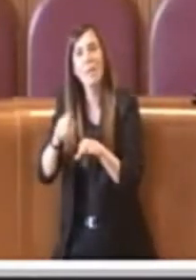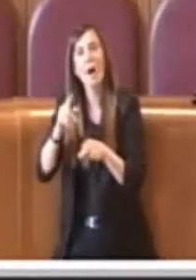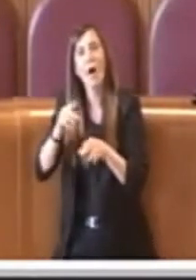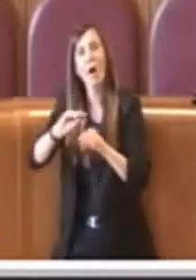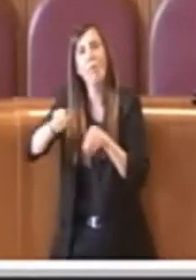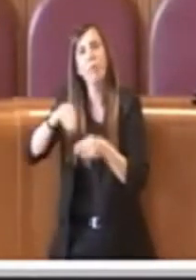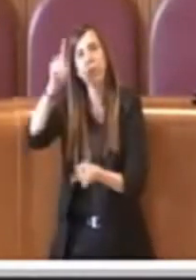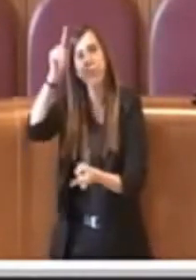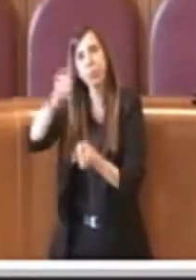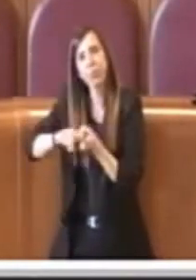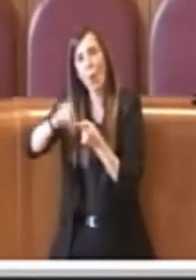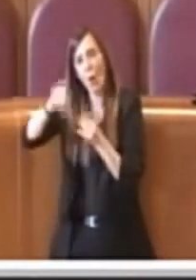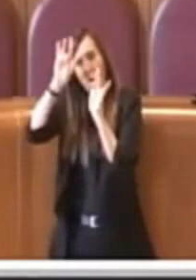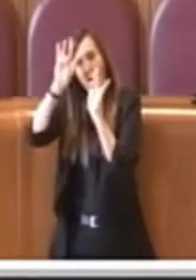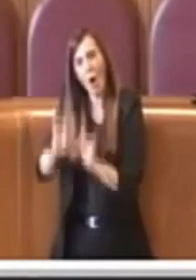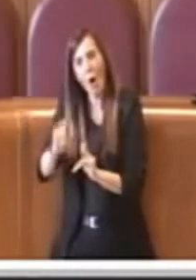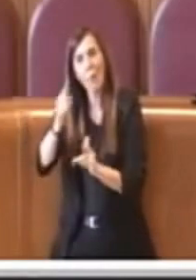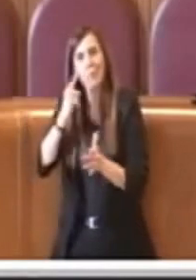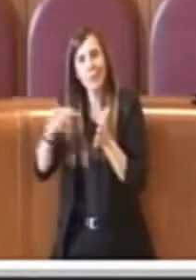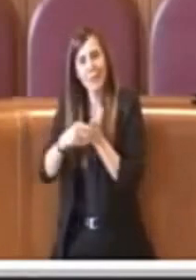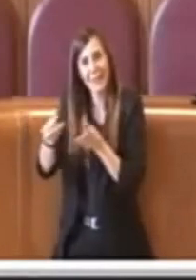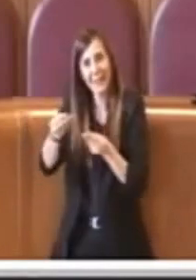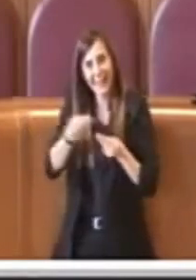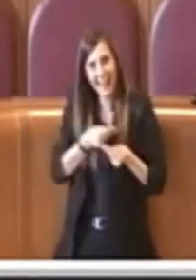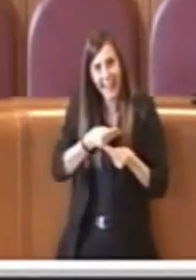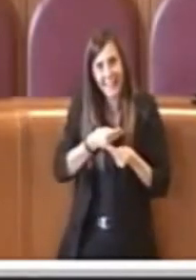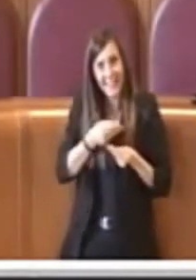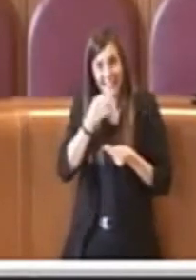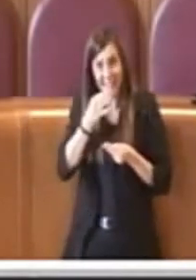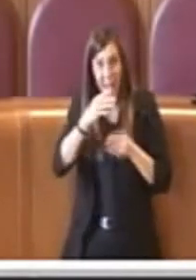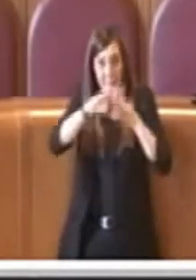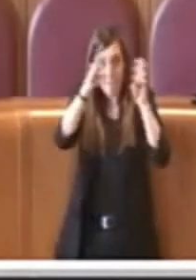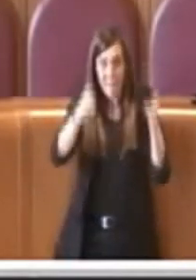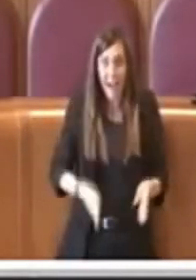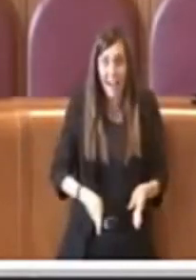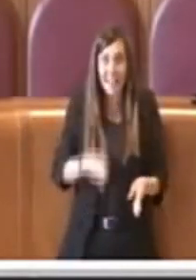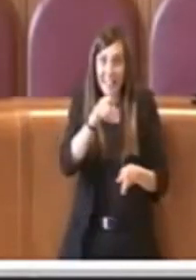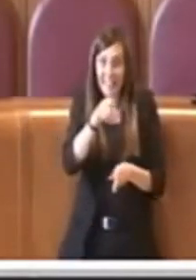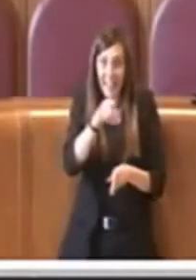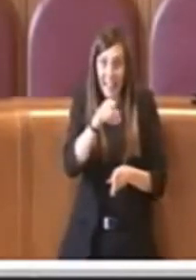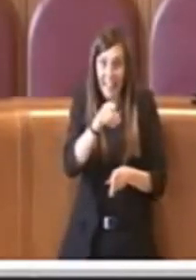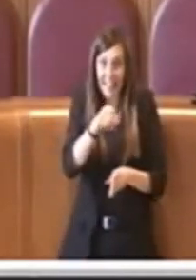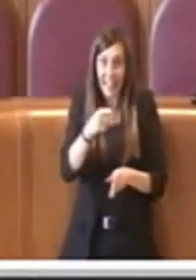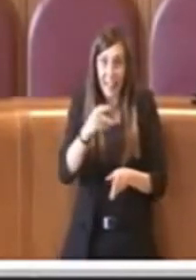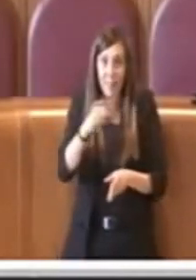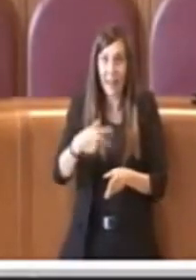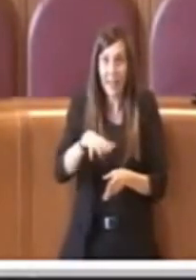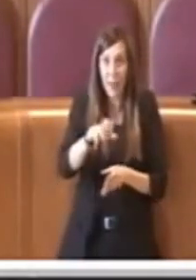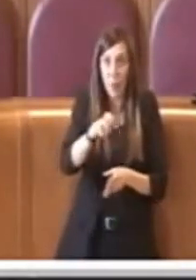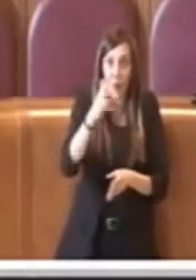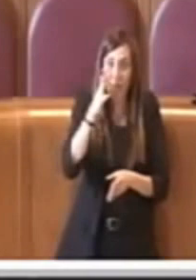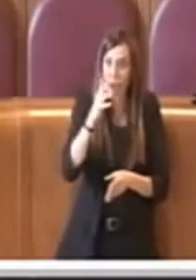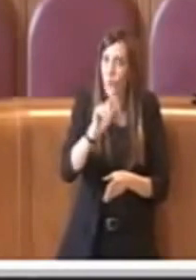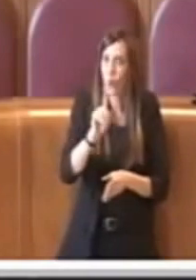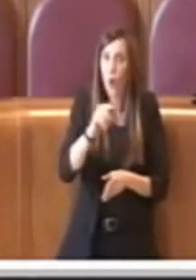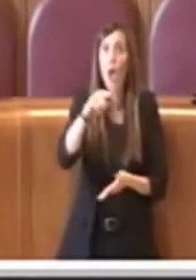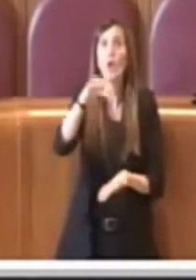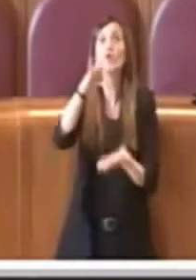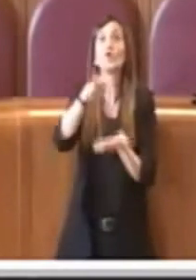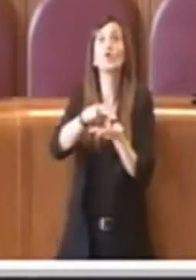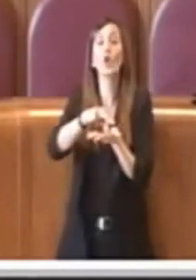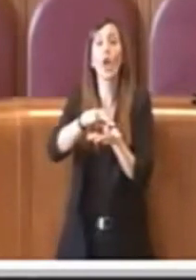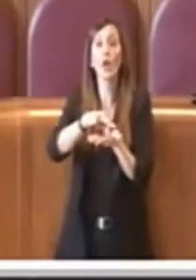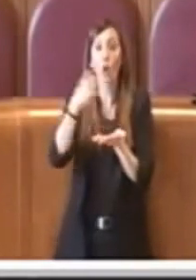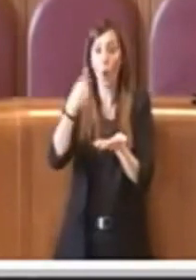di certo non sono le macchinette che recuperano il vetro essere il centro del funzionamento di tutto quanto il sistema